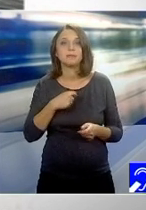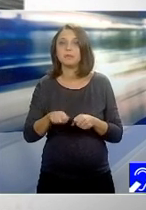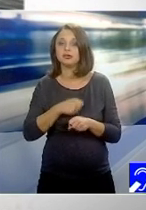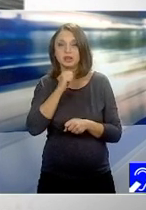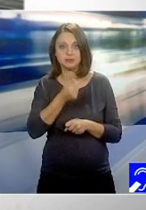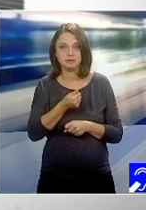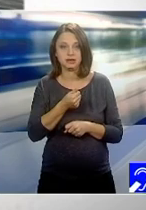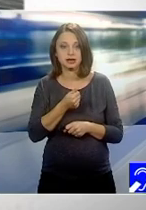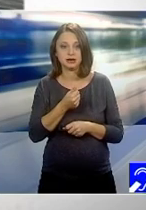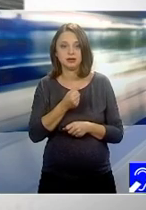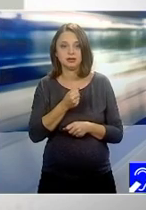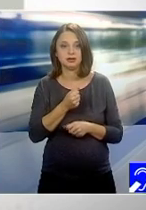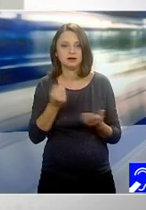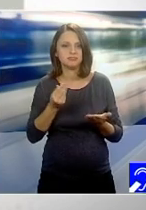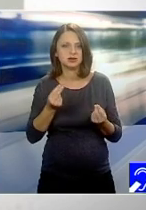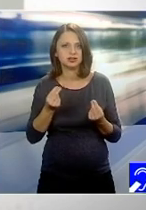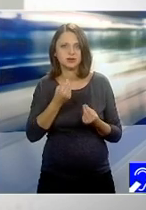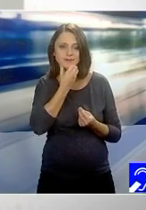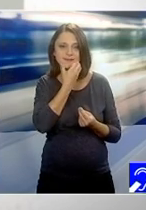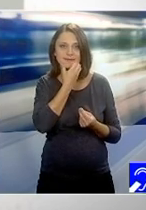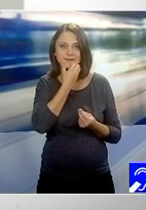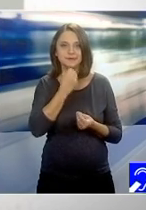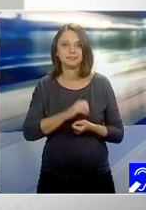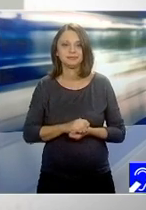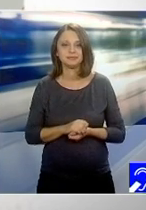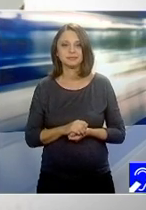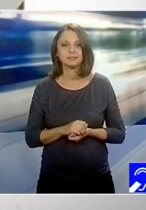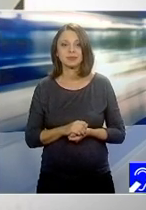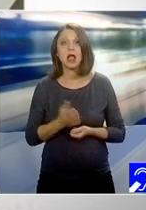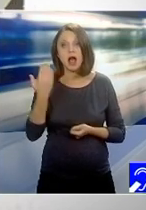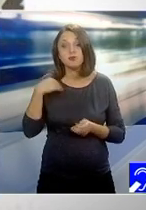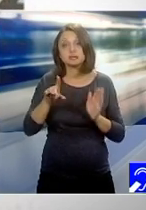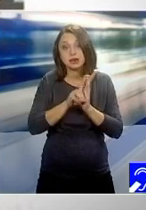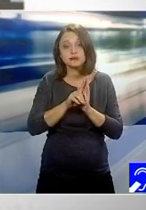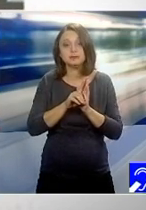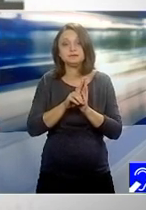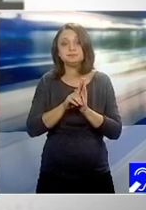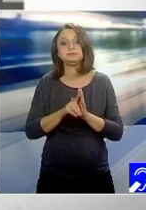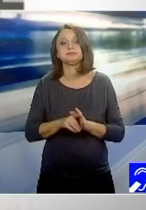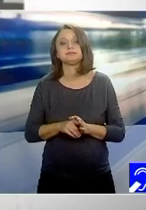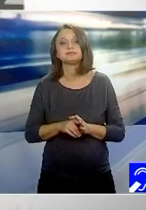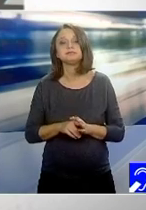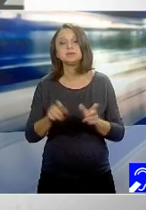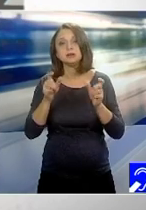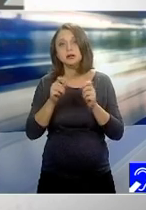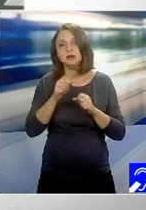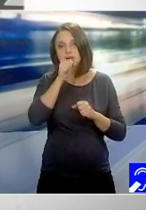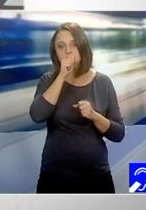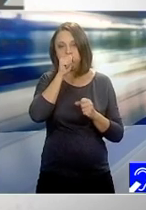Iar partea de Codul Silvic... De ce? De ce? Păi așa a fost legea, că chiar a abrogat câteva, articole